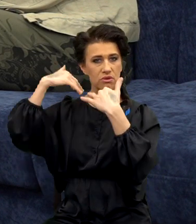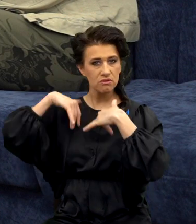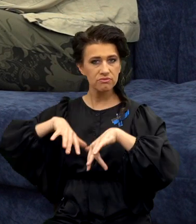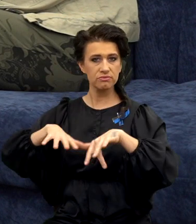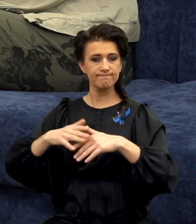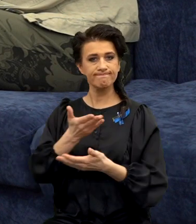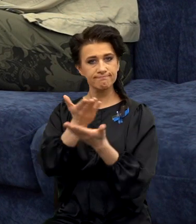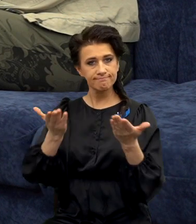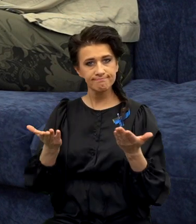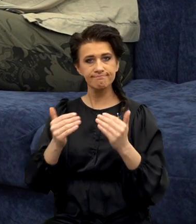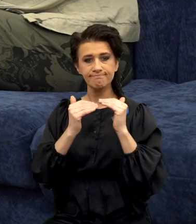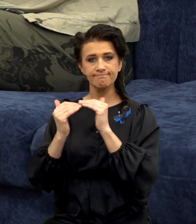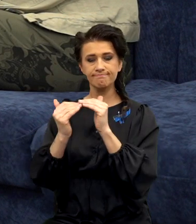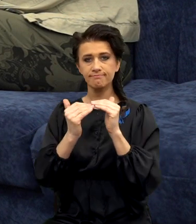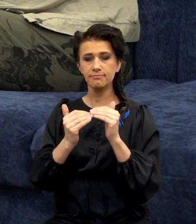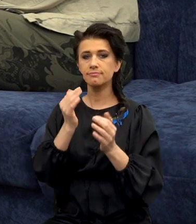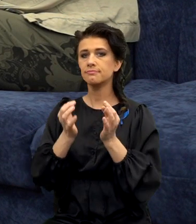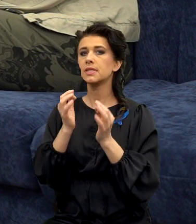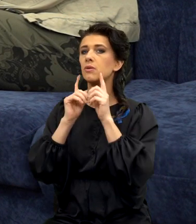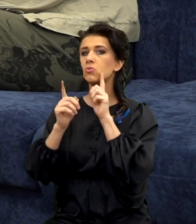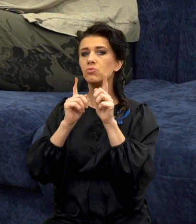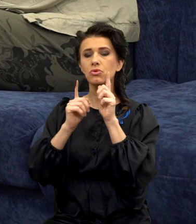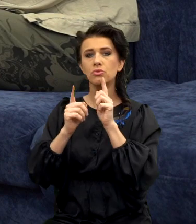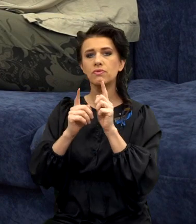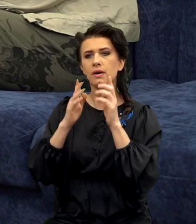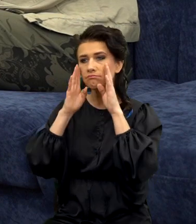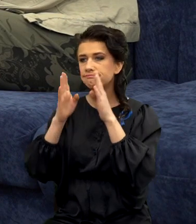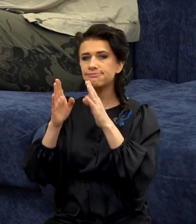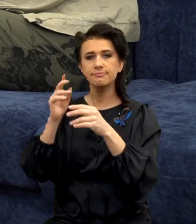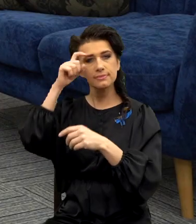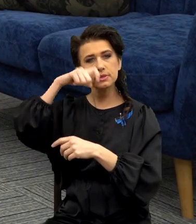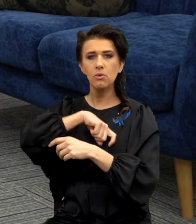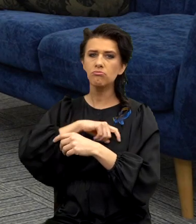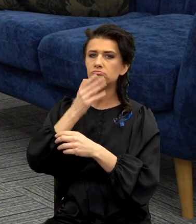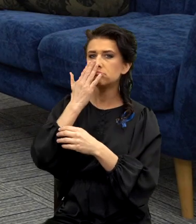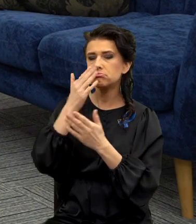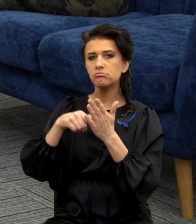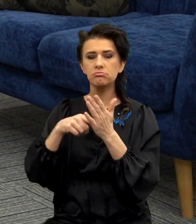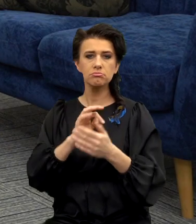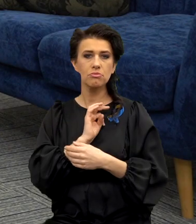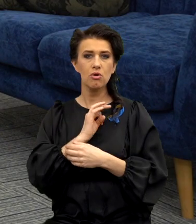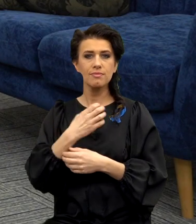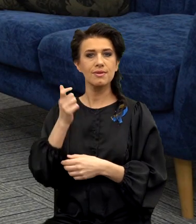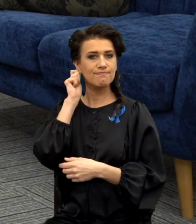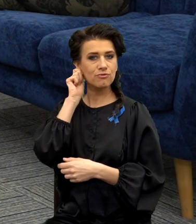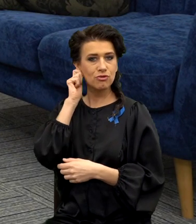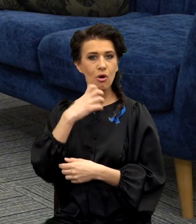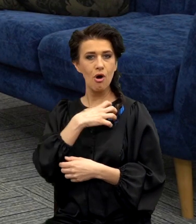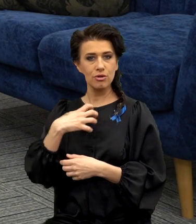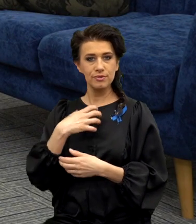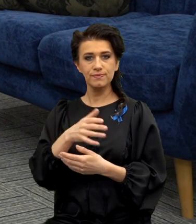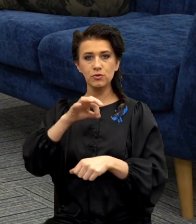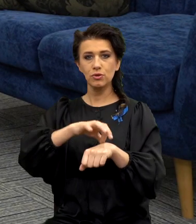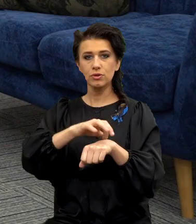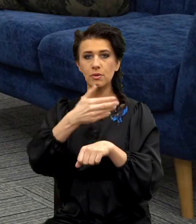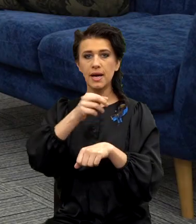Dzisiaj porozmawiajmy o perspektywie psychologicznej. Moimi gościniami dzisiaj są